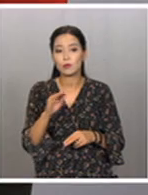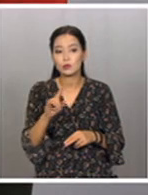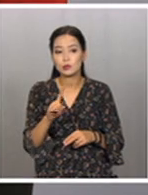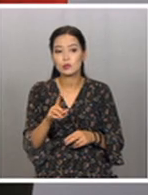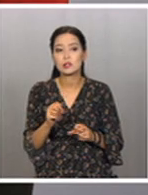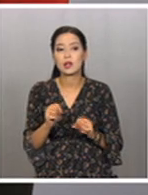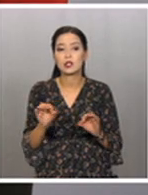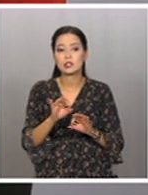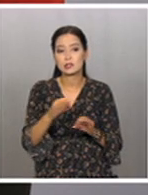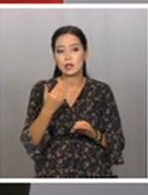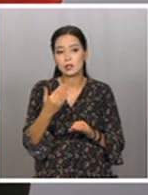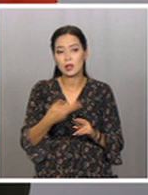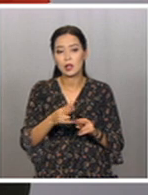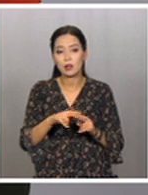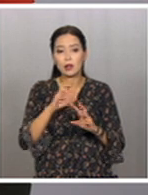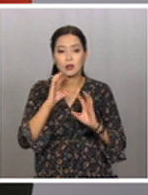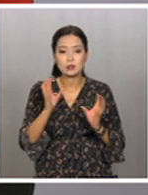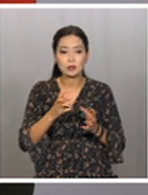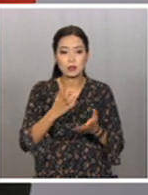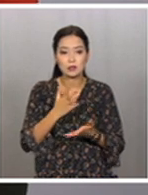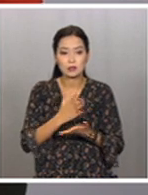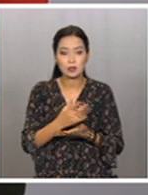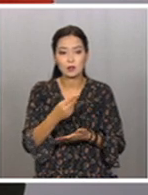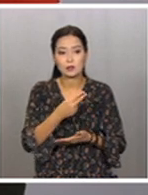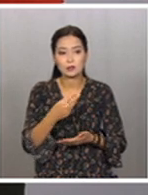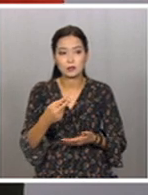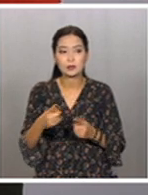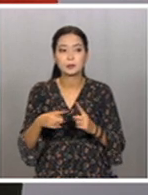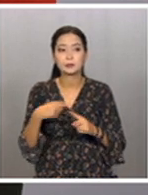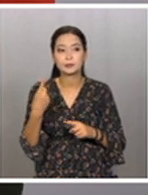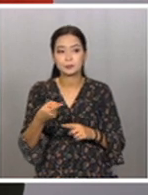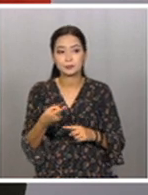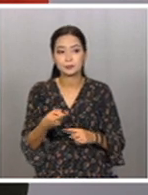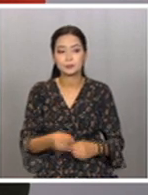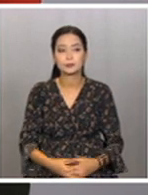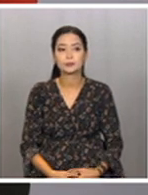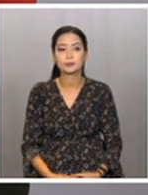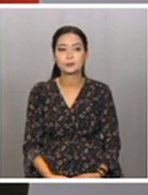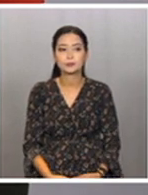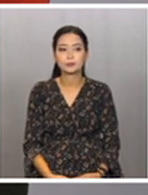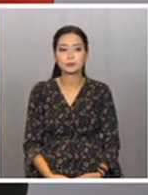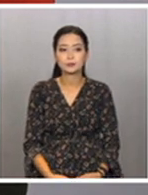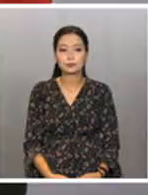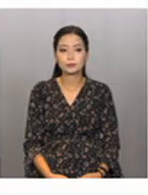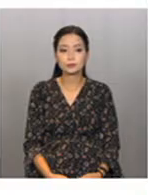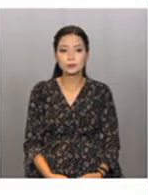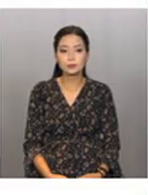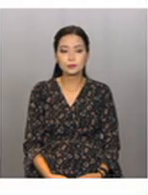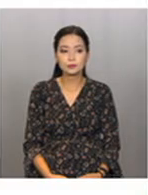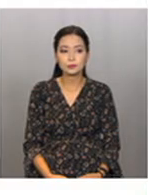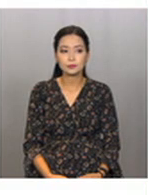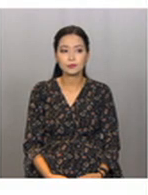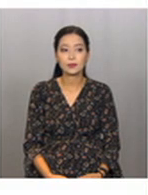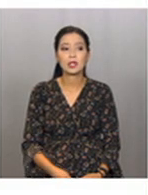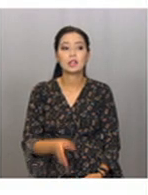оқушылар, айтыс қызу басталып жатыр, ары қарай қалай өрбейді екен. Сонда Біржан сөйлейді,